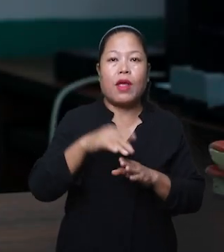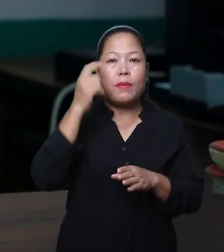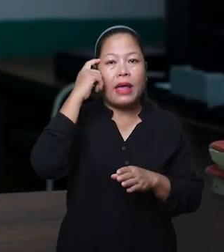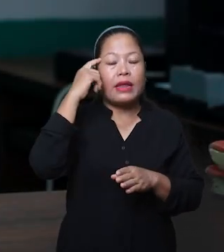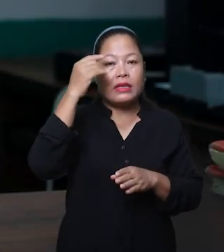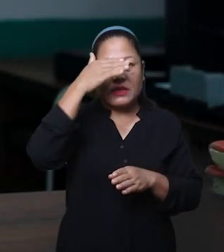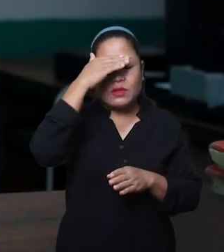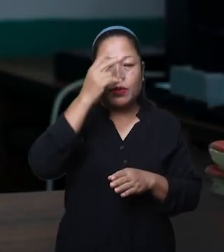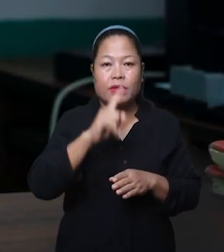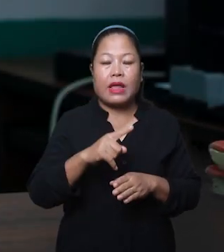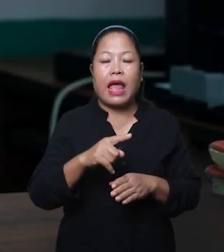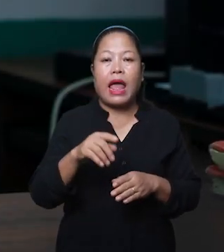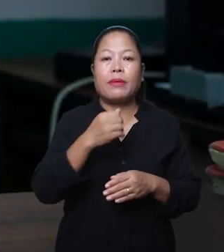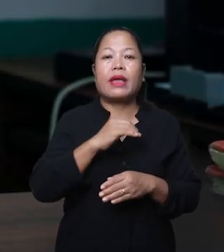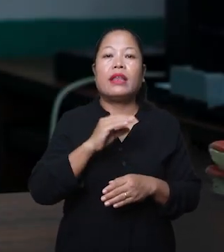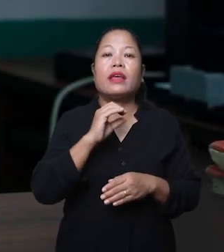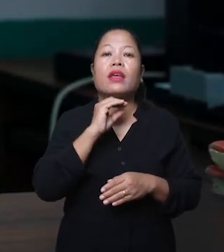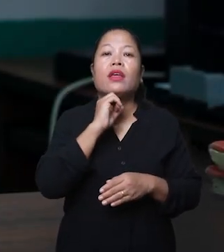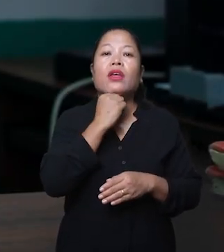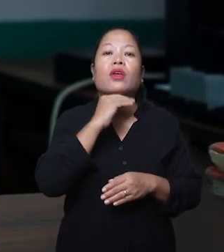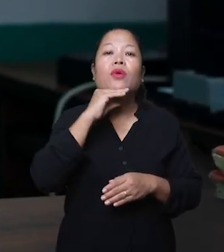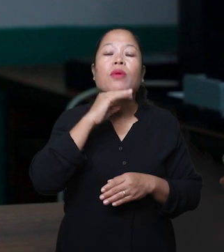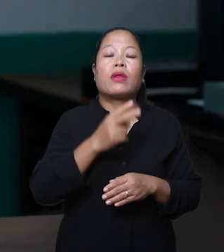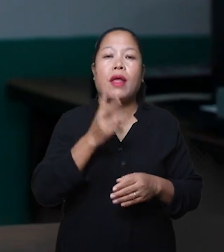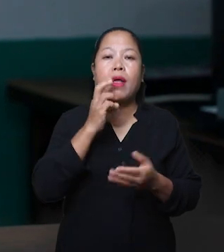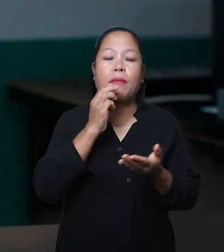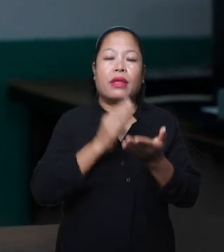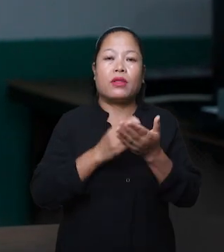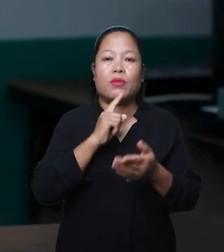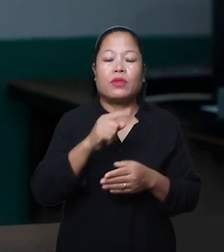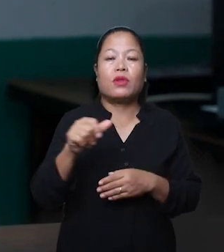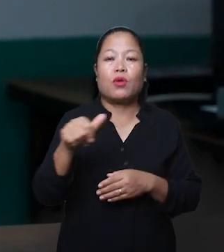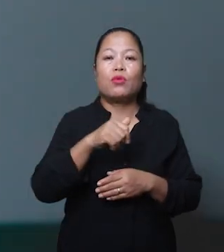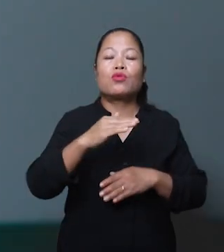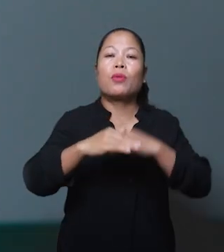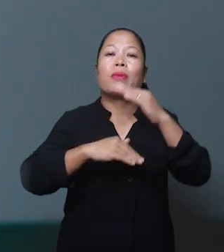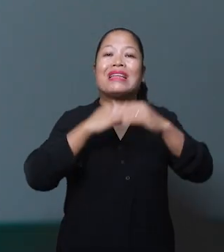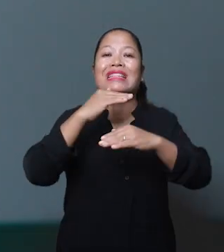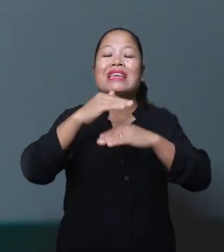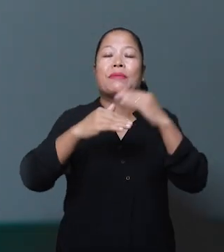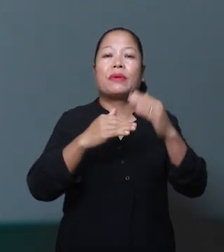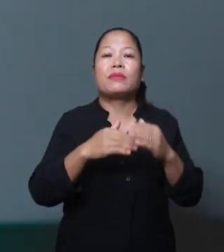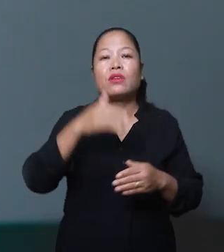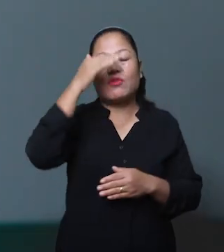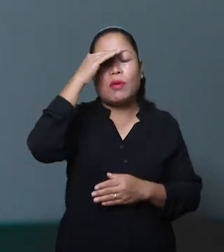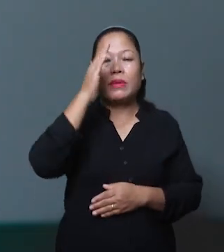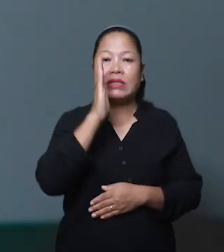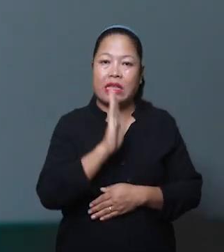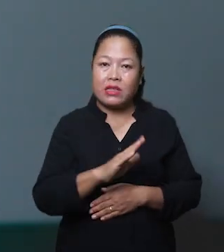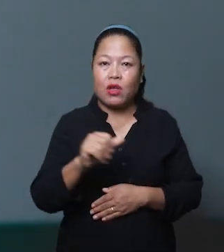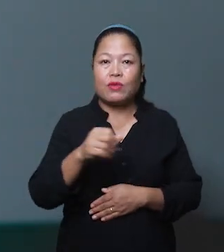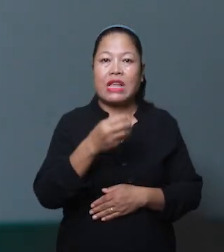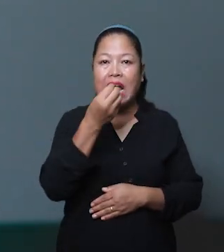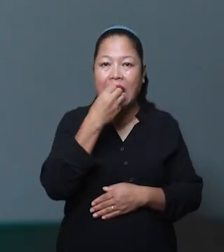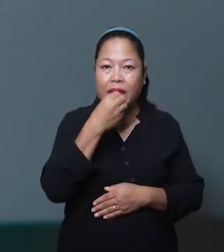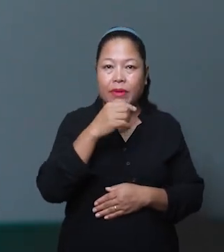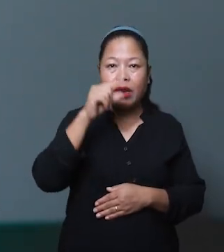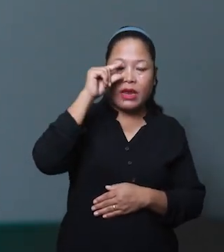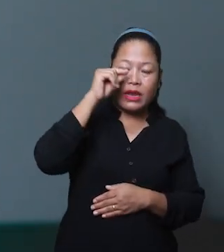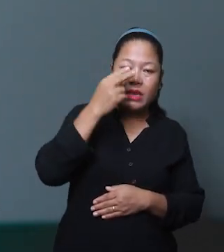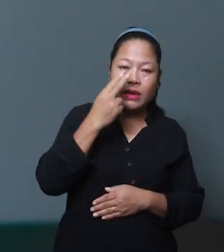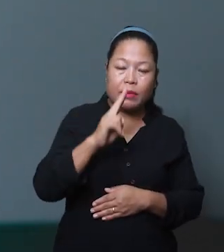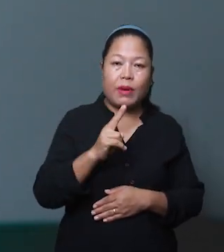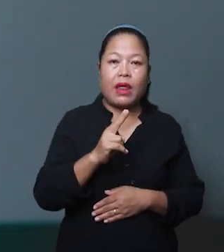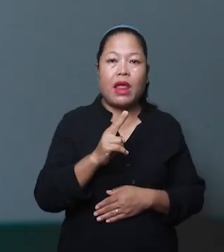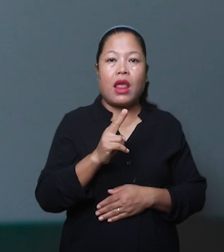हुन्छ हैन अब हामीले खालि वयस्कहरुमा मात्रै हुन्छ कि भनेर पनि सोचिनबसौं उसको वृद्धि विकासमा केही समस्या छ उसको